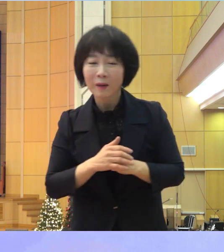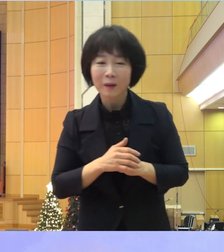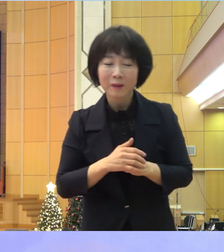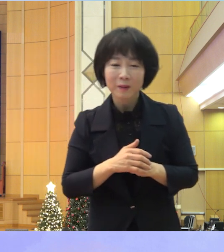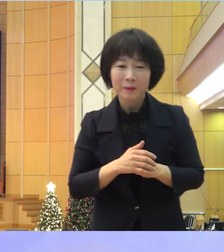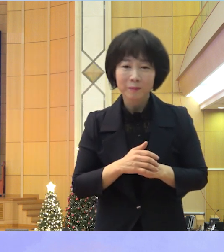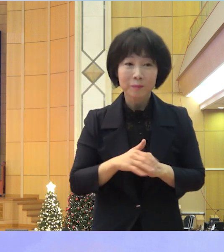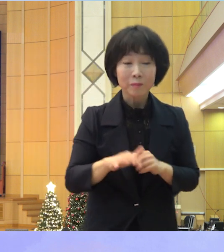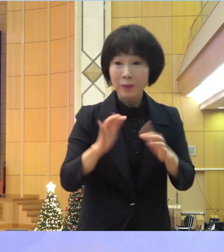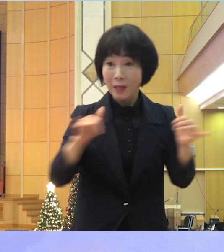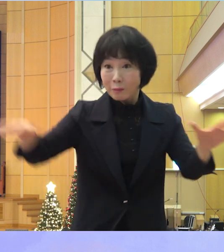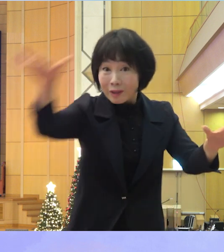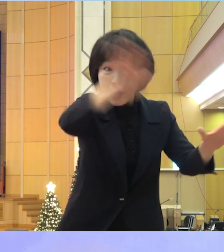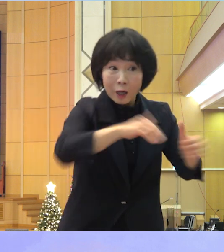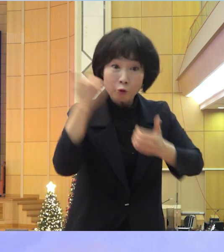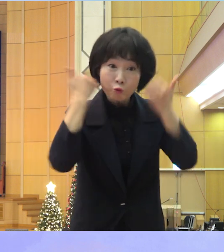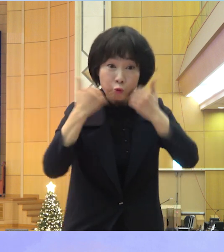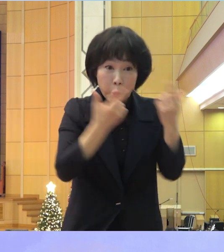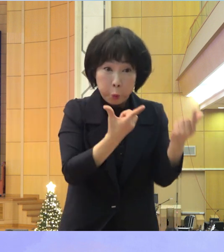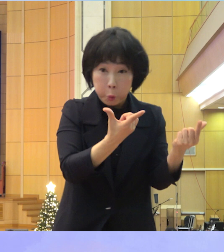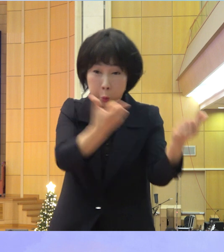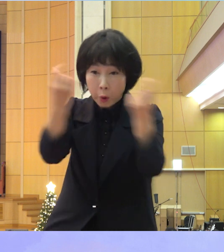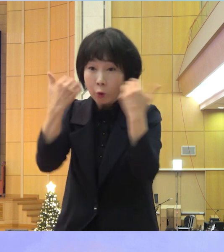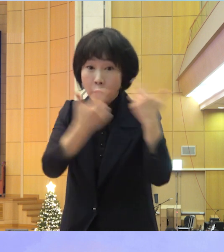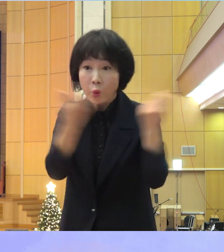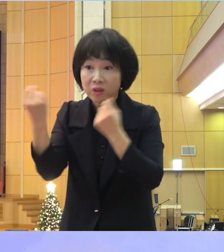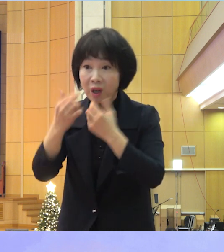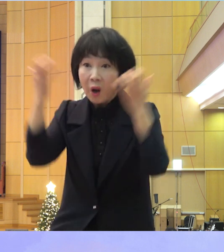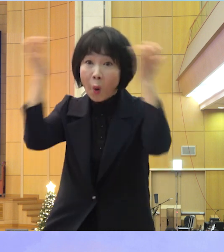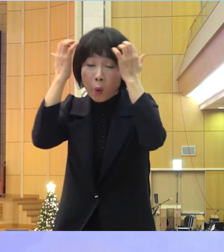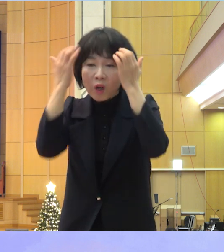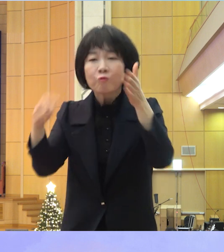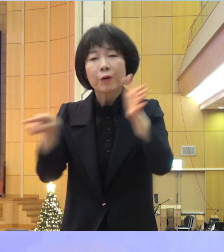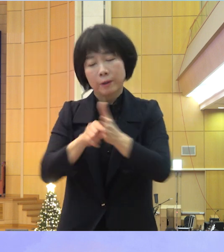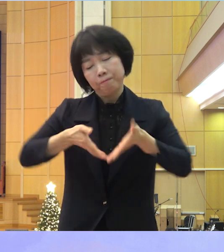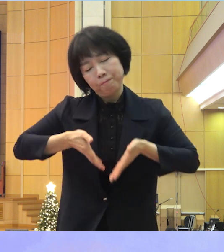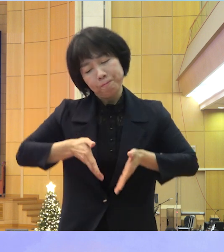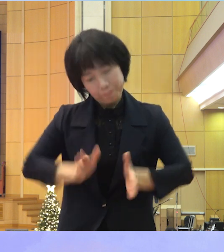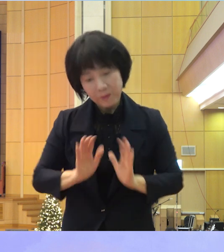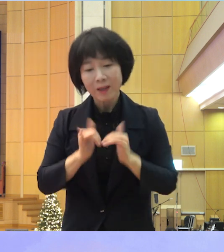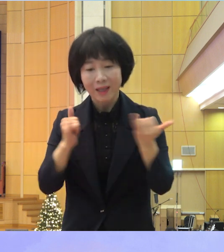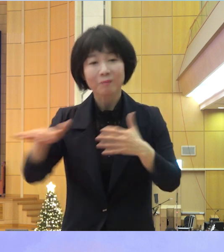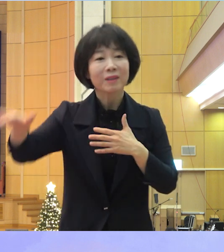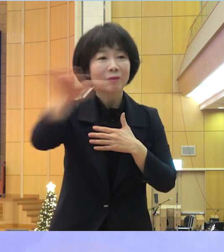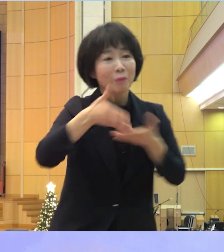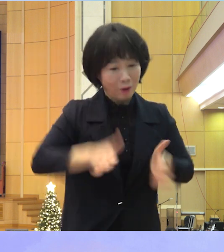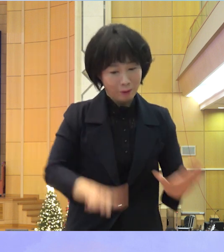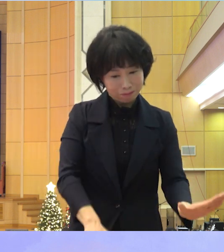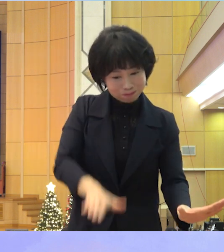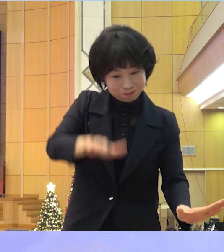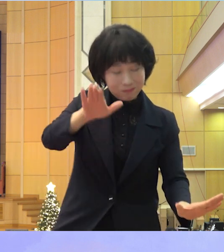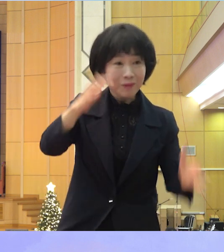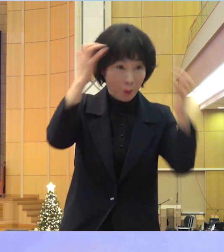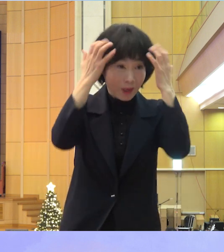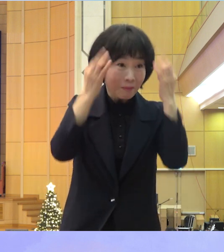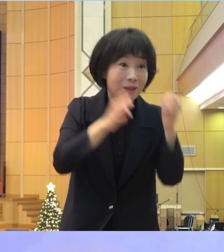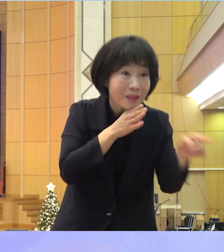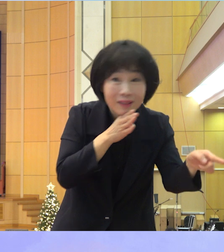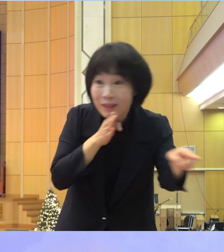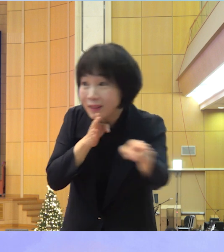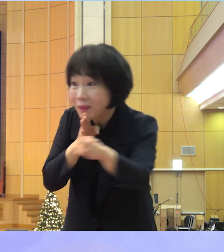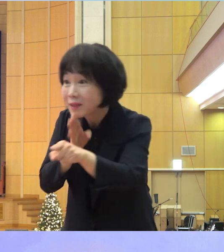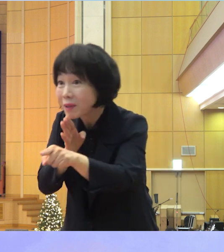사람은 누구를 막론하고 고난을 위해 났나니, 태어날 때부터